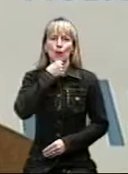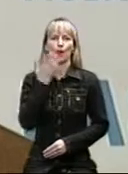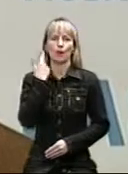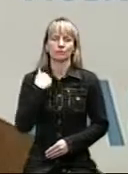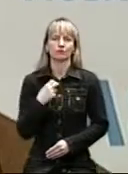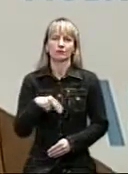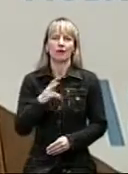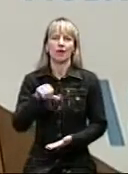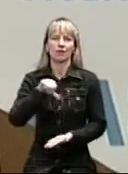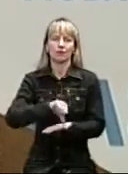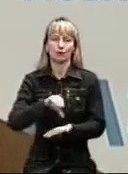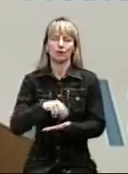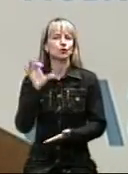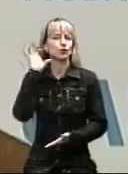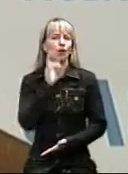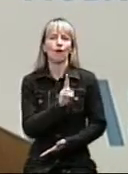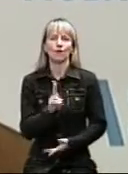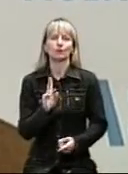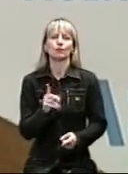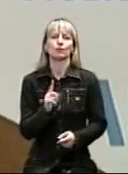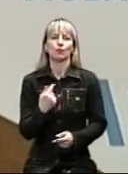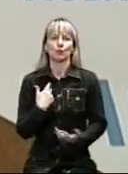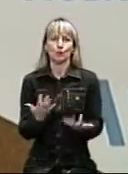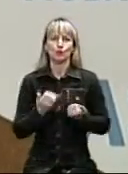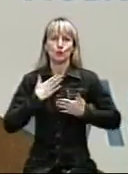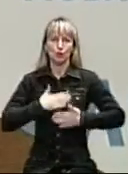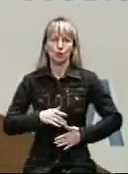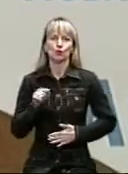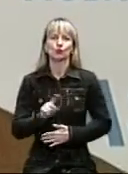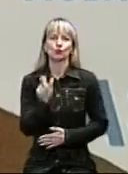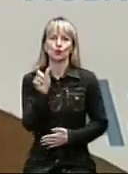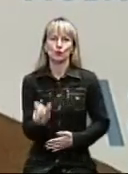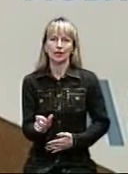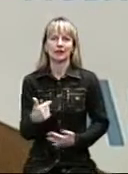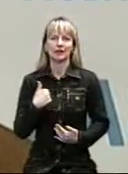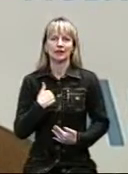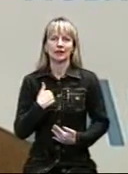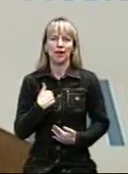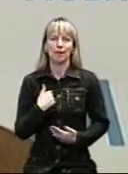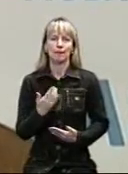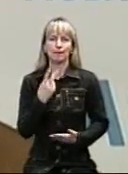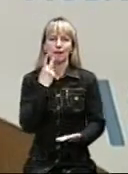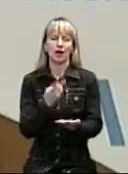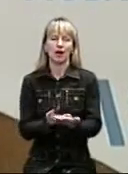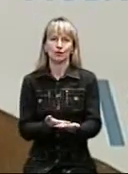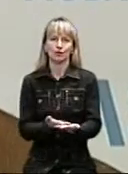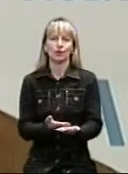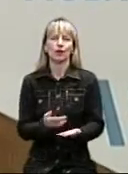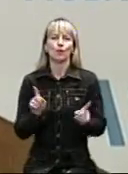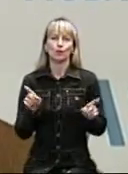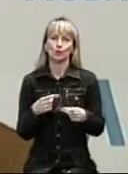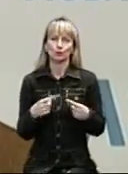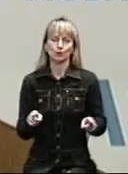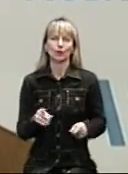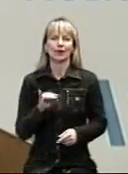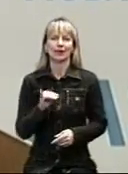на концерт і слухаємо когось. Чому ми отримуємо задоволення? Тому що людина нам підносить, скажімо так, музику.